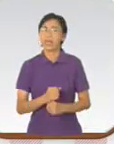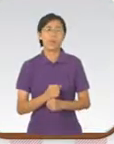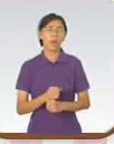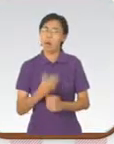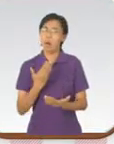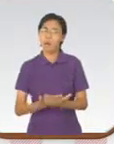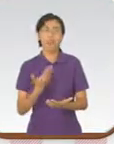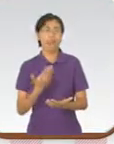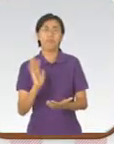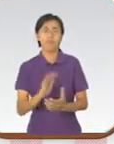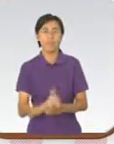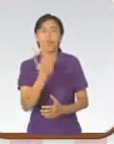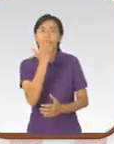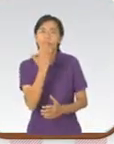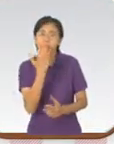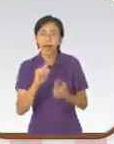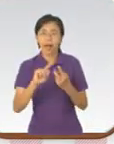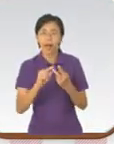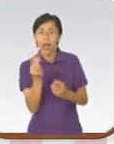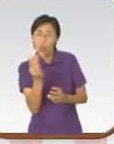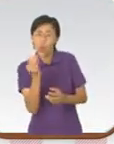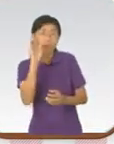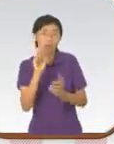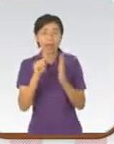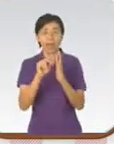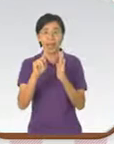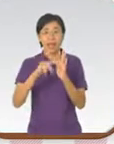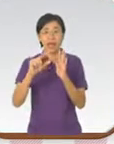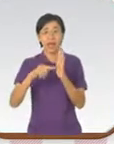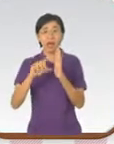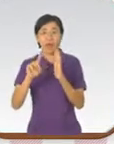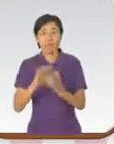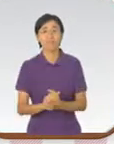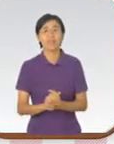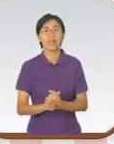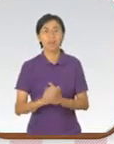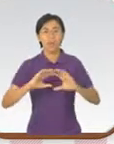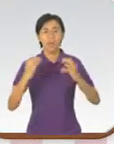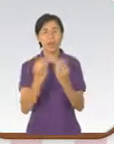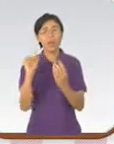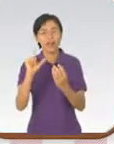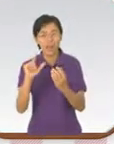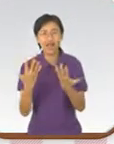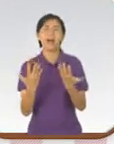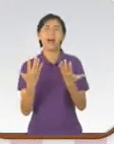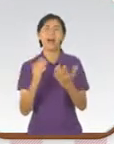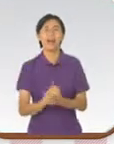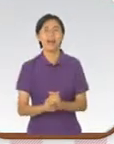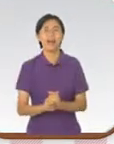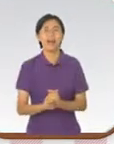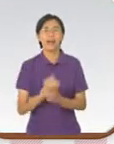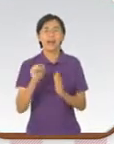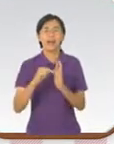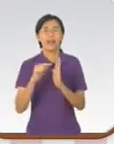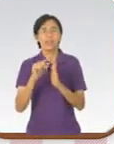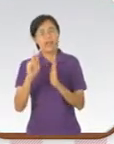นะคะ นอกจากเผือกนอกจากเกาลัดแล้วอาจารย์คิดว่ามีอะไรที่มา สาเกฟักทองอะไรที่มันเป็นเนื้อมันๆหอมๆนะ ที่นึ่ง